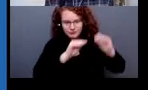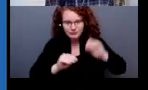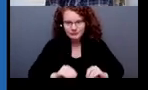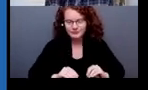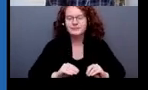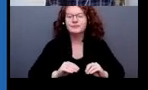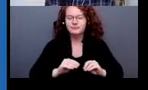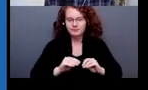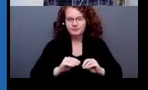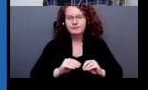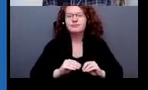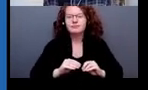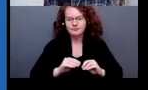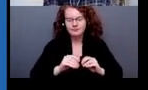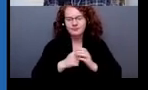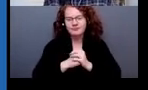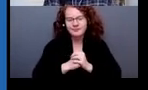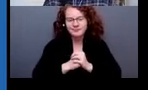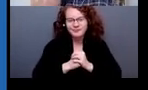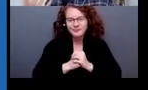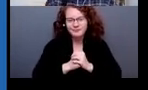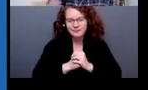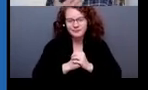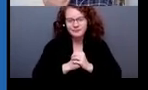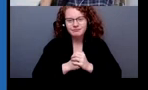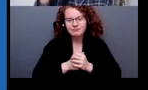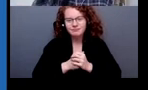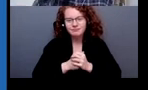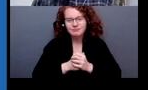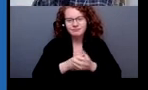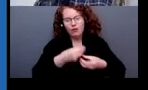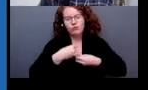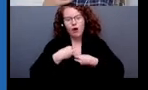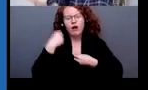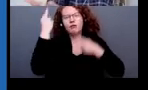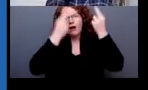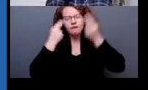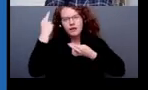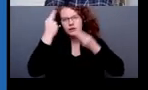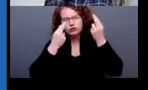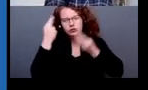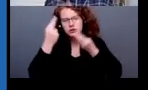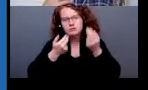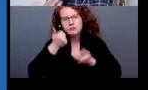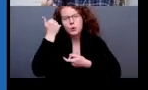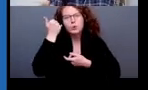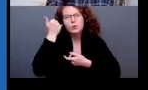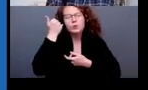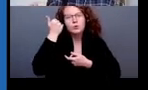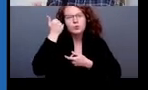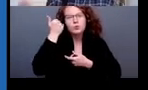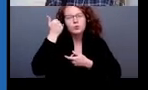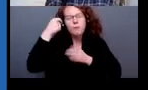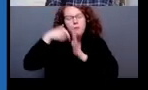aussi de réfléchir un peu plus loin, disons, sur des thèmes qui nous intéressaient. Ça nous